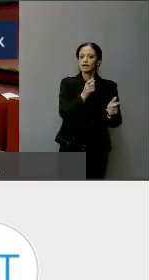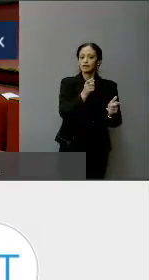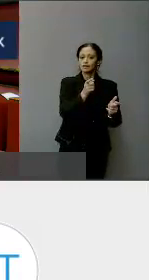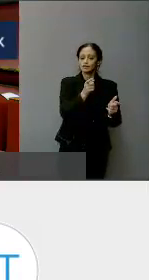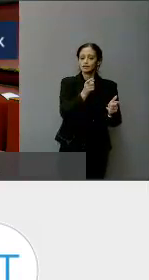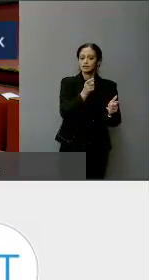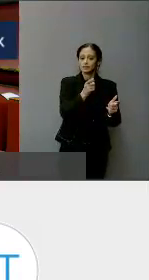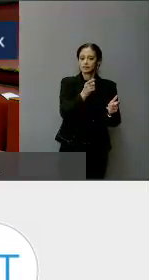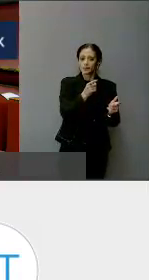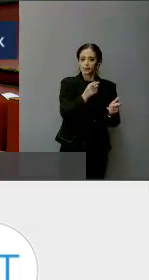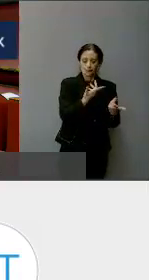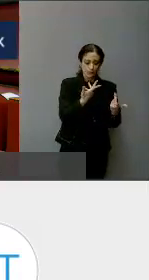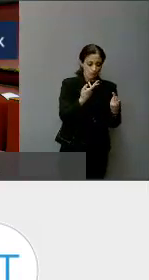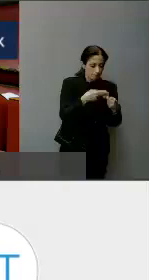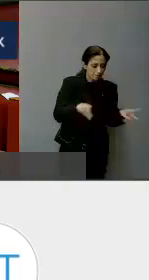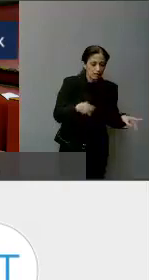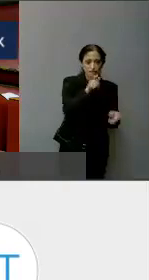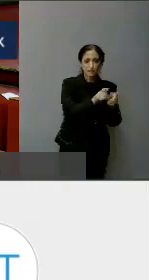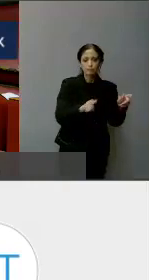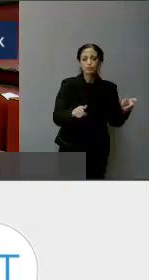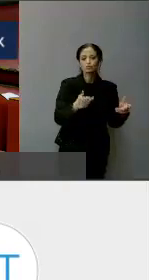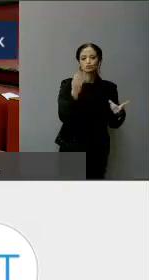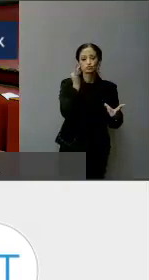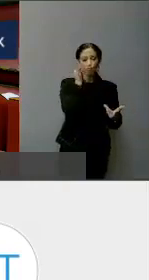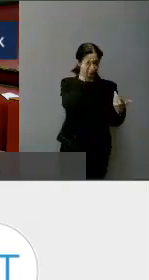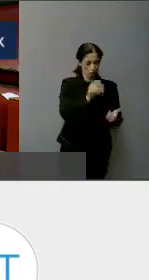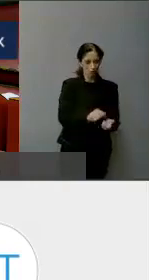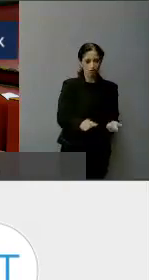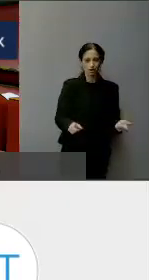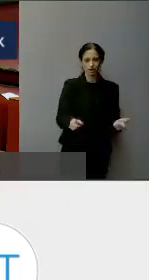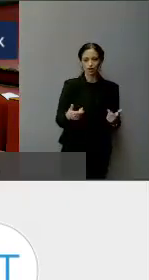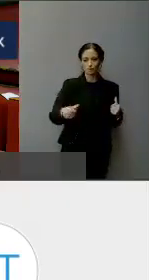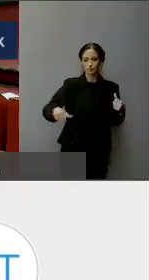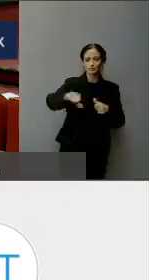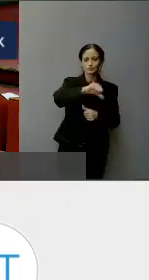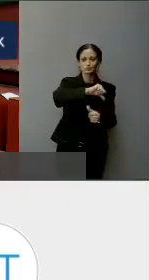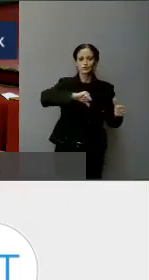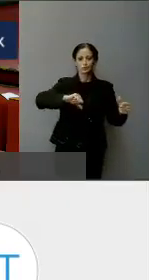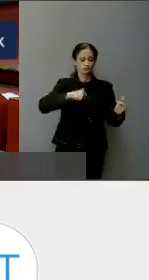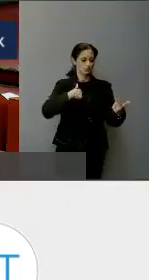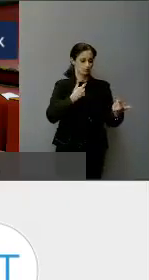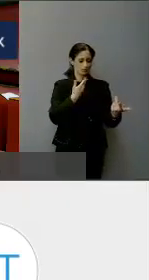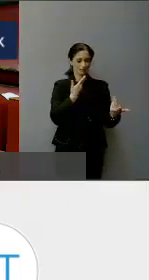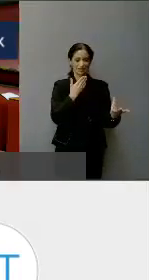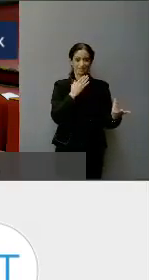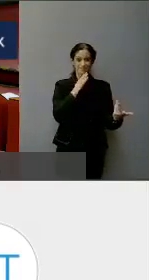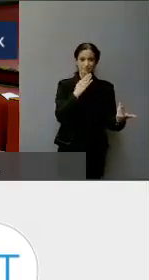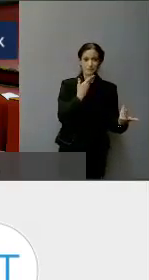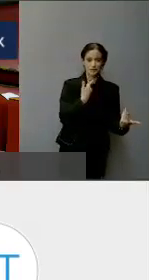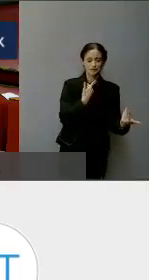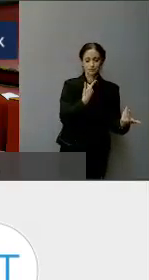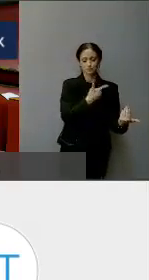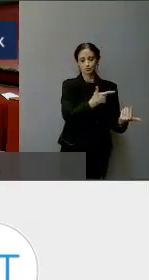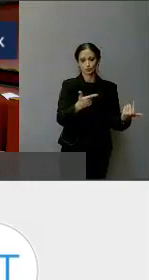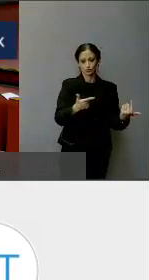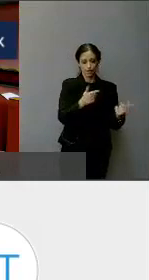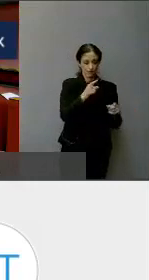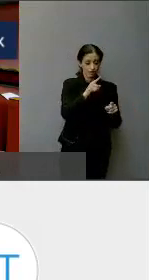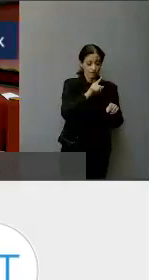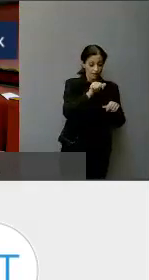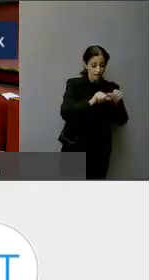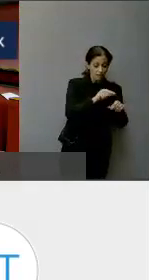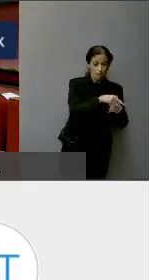pagamento potrà mai sostituire degnamente e questa variante incide fortemente sul territorio soprattutto